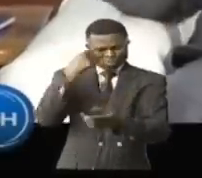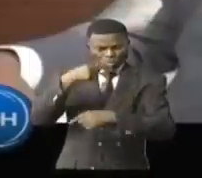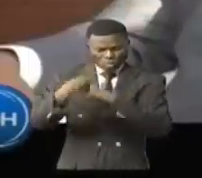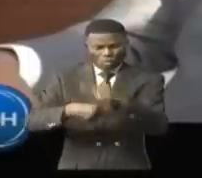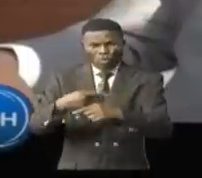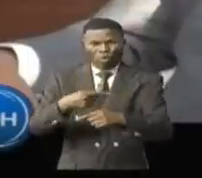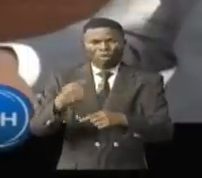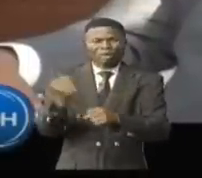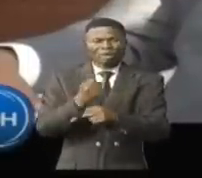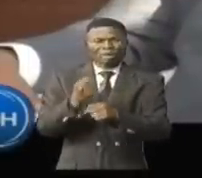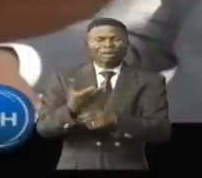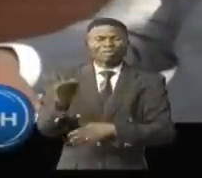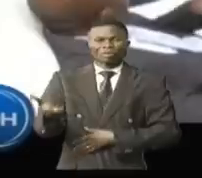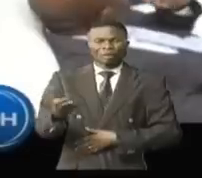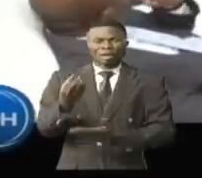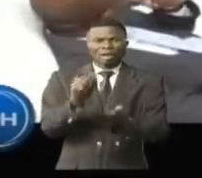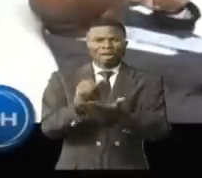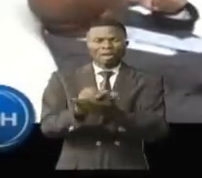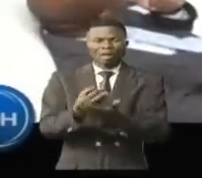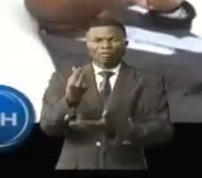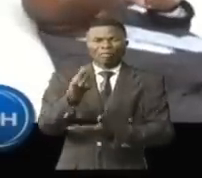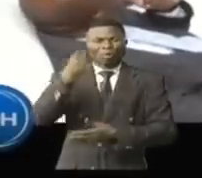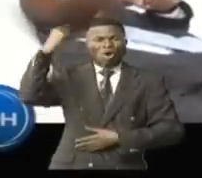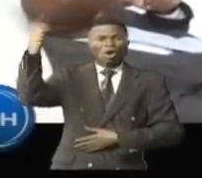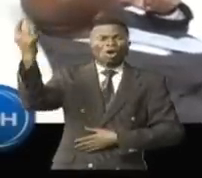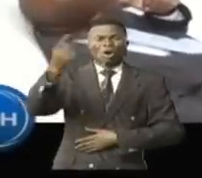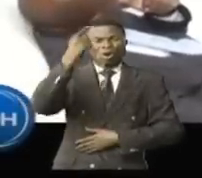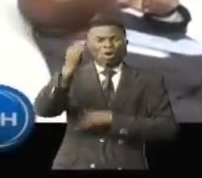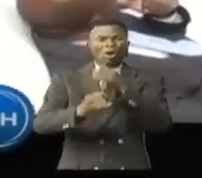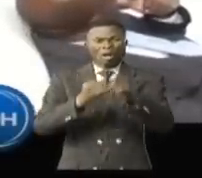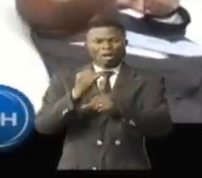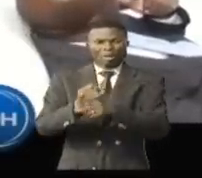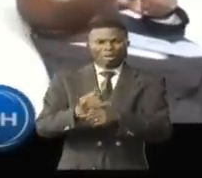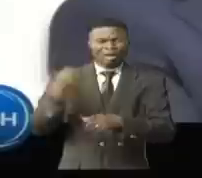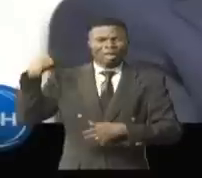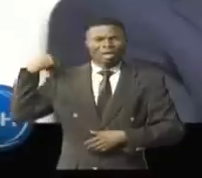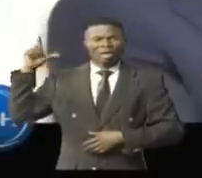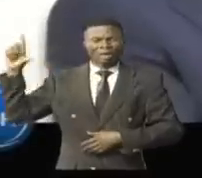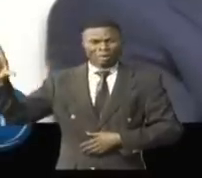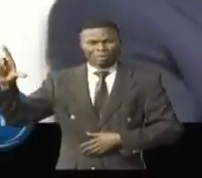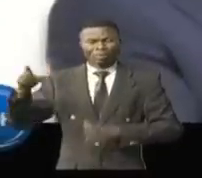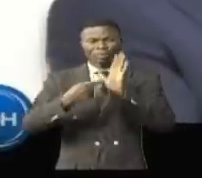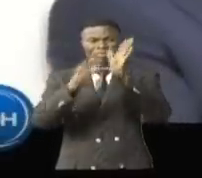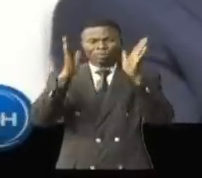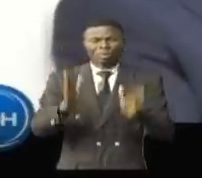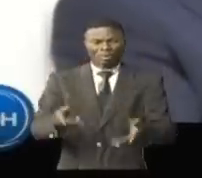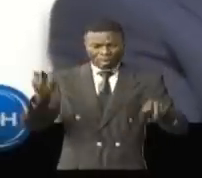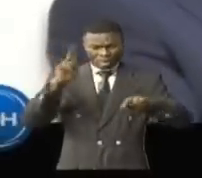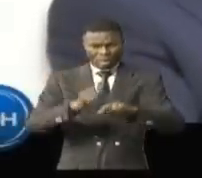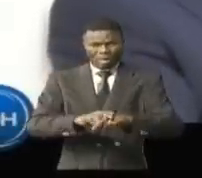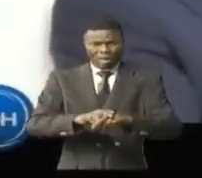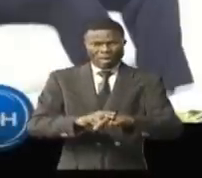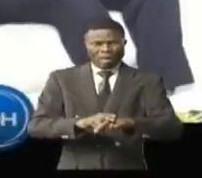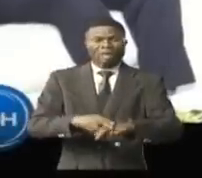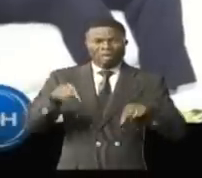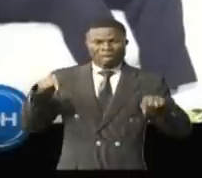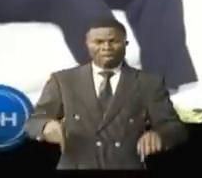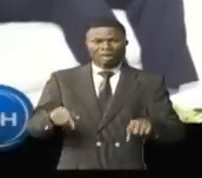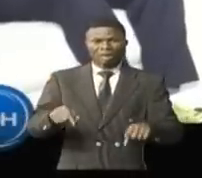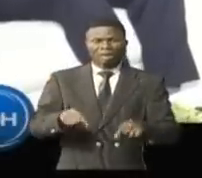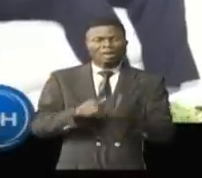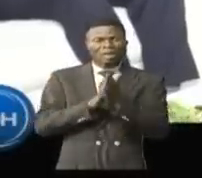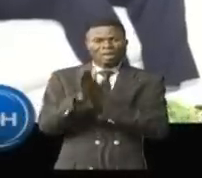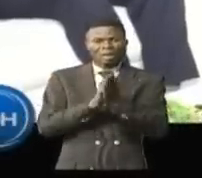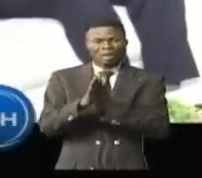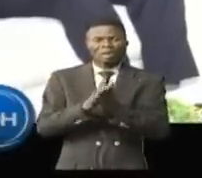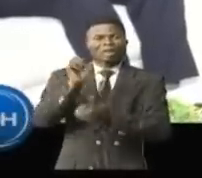de décaissement. Le Fonds monétaire international, par Gabriel, son représentant résident en RDC, s'est intéressé